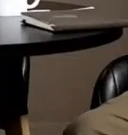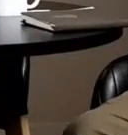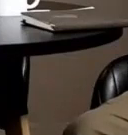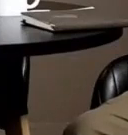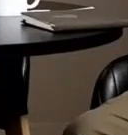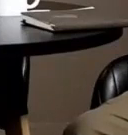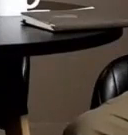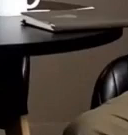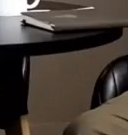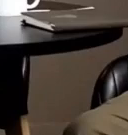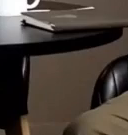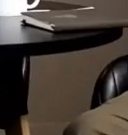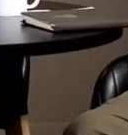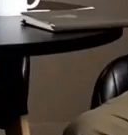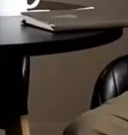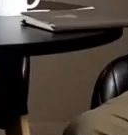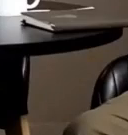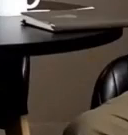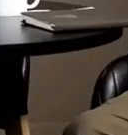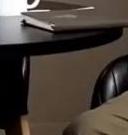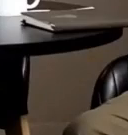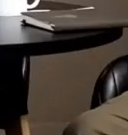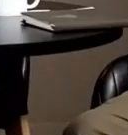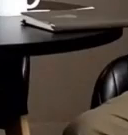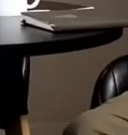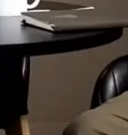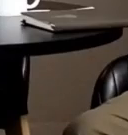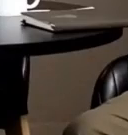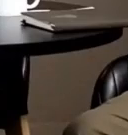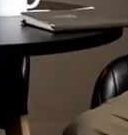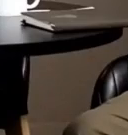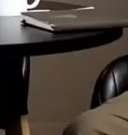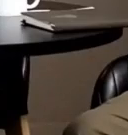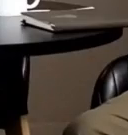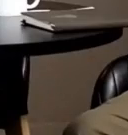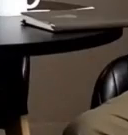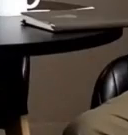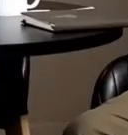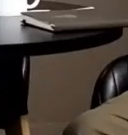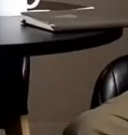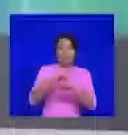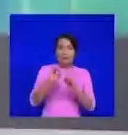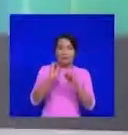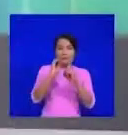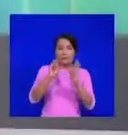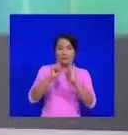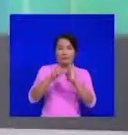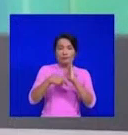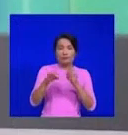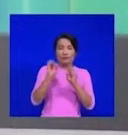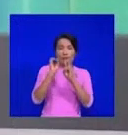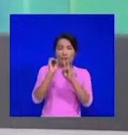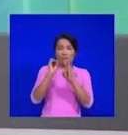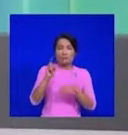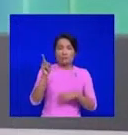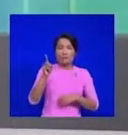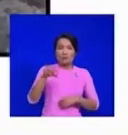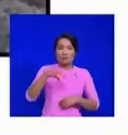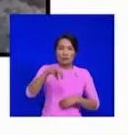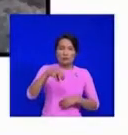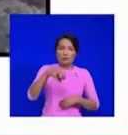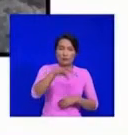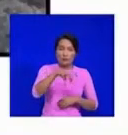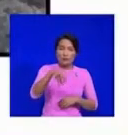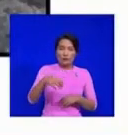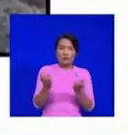ครับแต่ว่าการก่อกวนทางจิตวิทยาศูนย์อำนาจแห่งทหารในภูมิภาคเซาท์อีสต์เมียนมาเนี่ยก็กระพ่องกระแพงไปแล้วนะครับแล้วนอกจาก